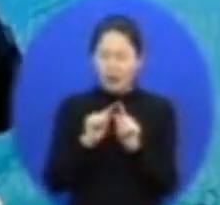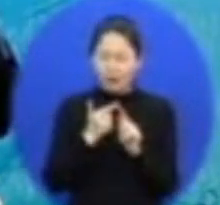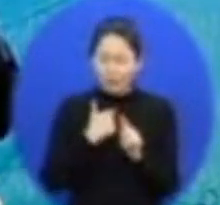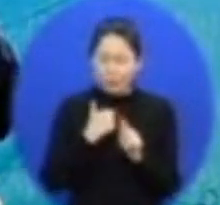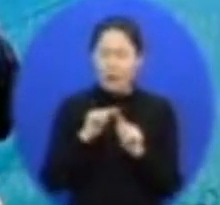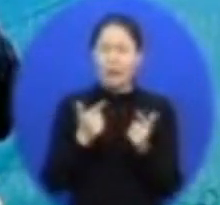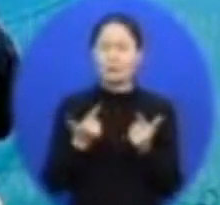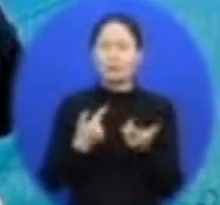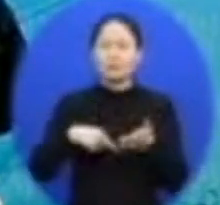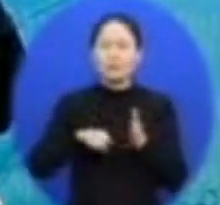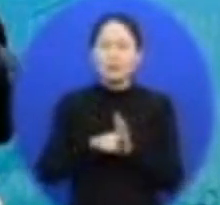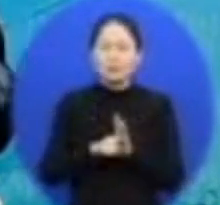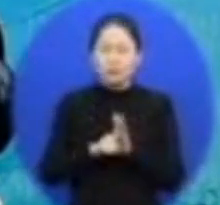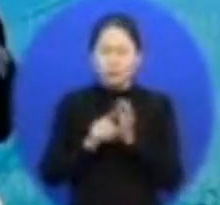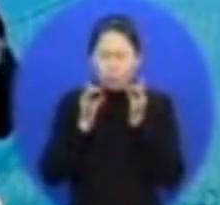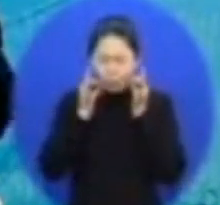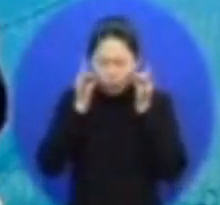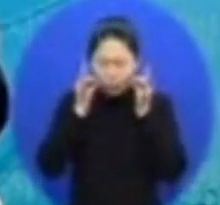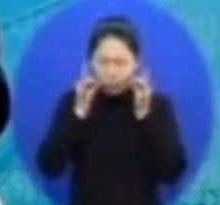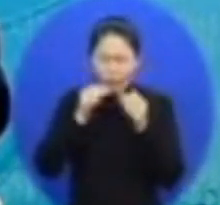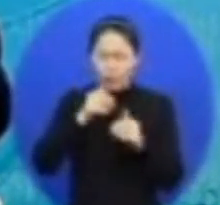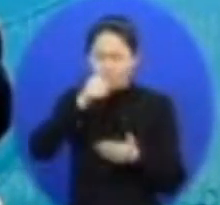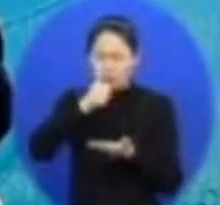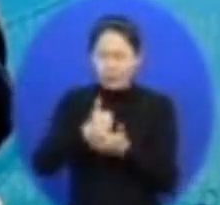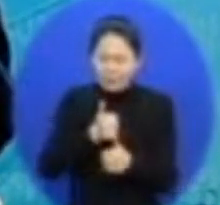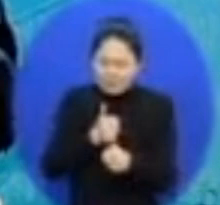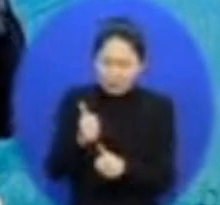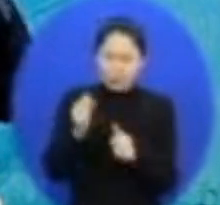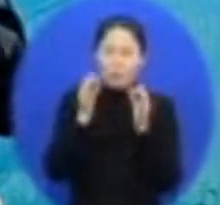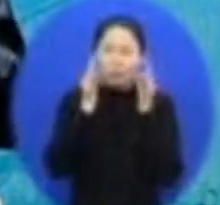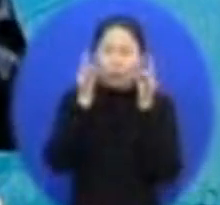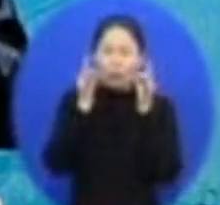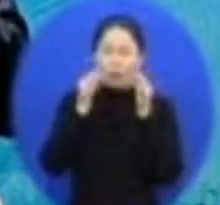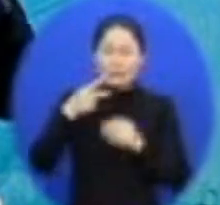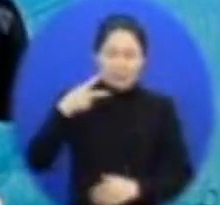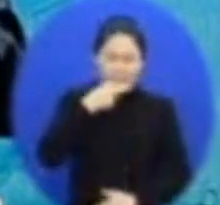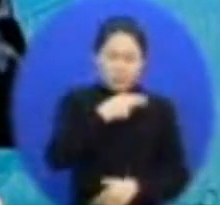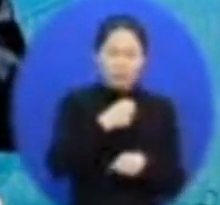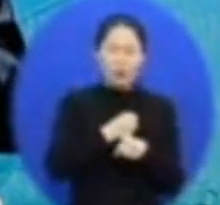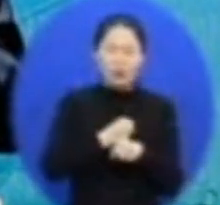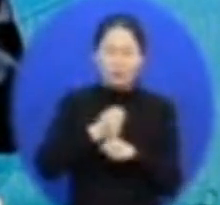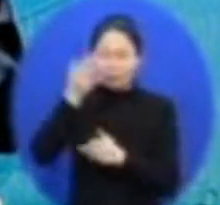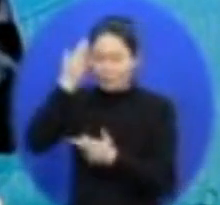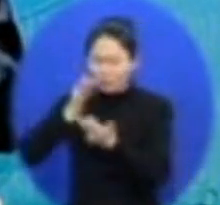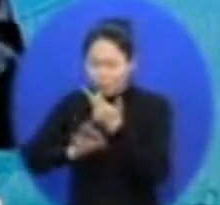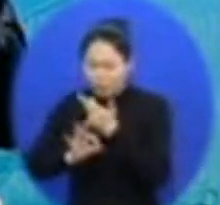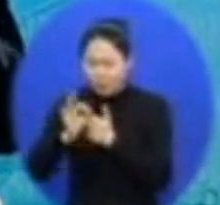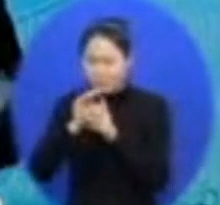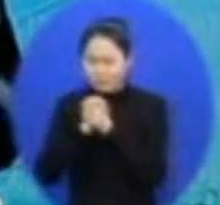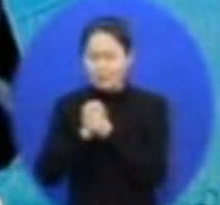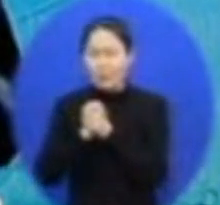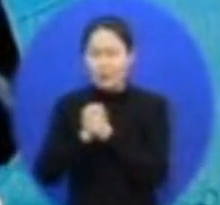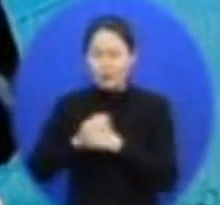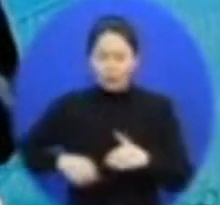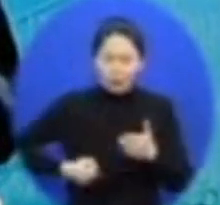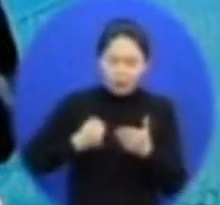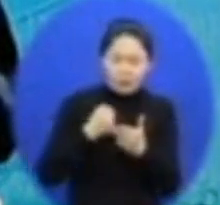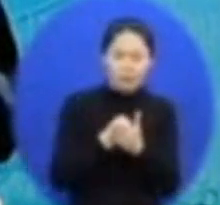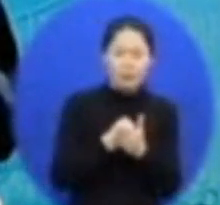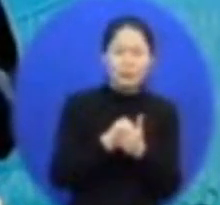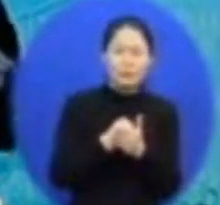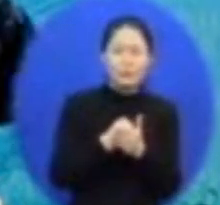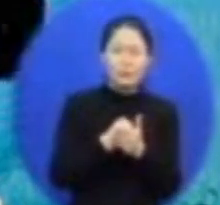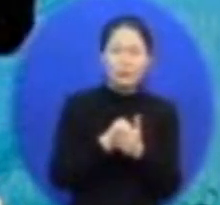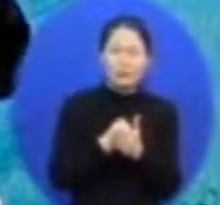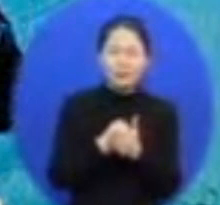나름대로는 죄를 이겨 보려고 했어요 음식도 하고 철야 도 해보고 결단도 해보고